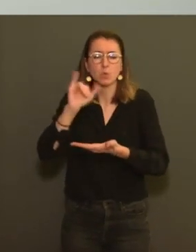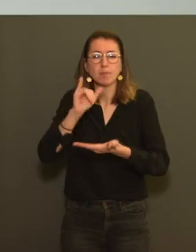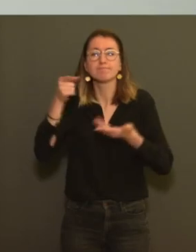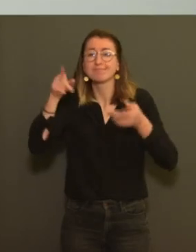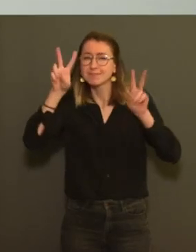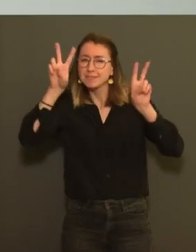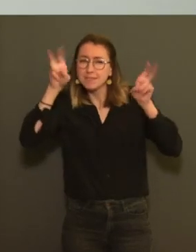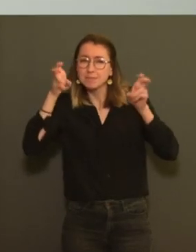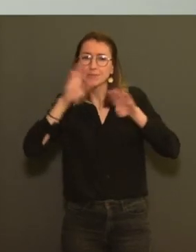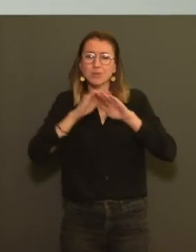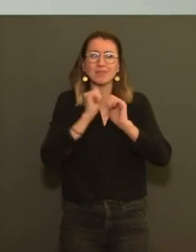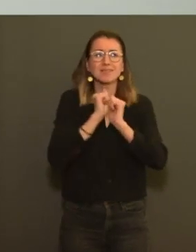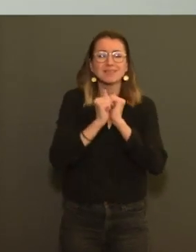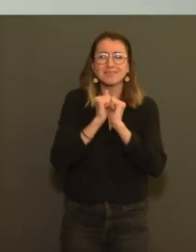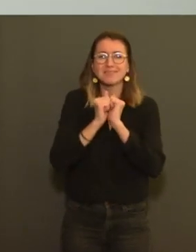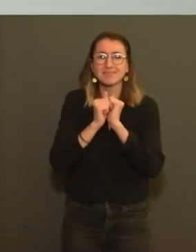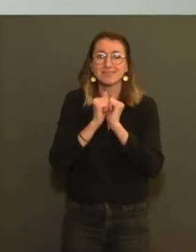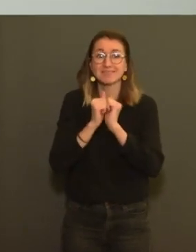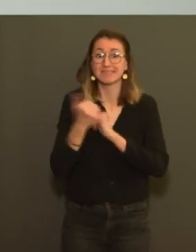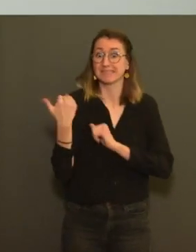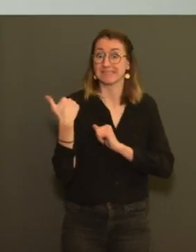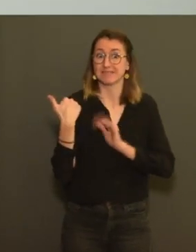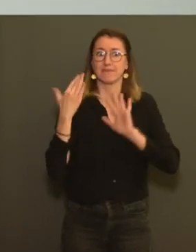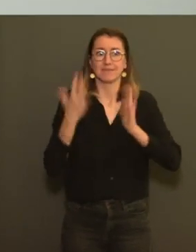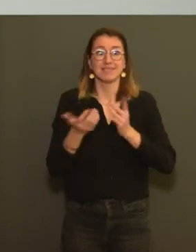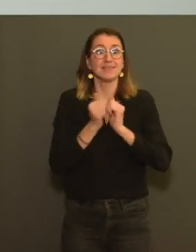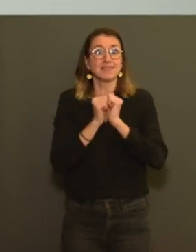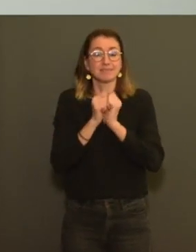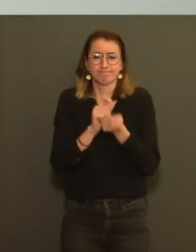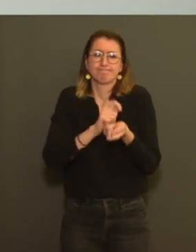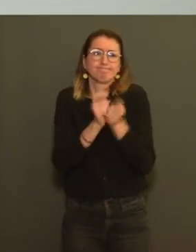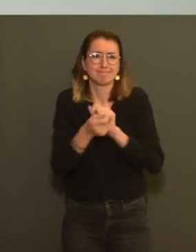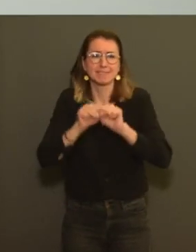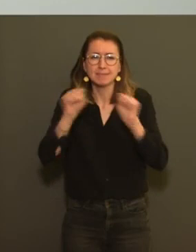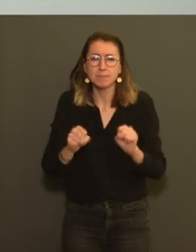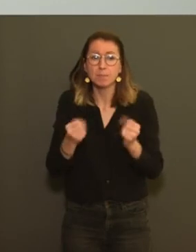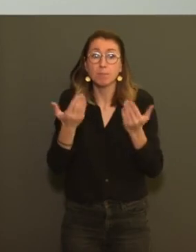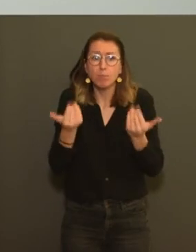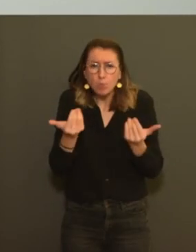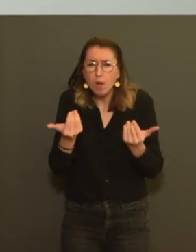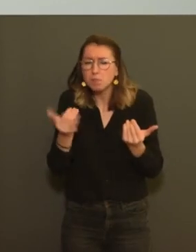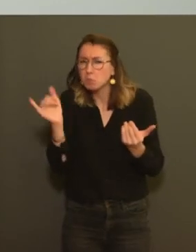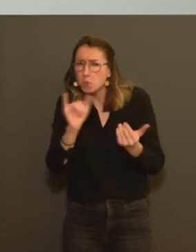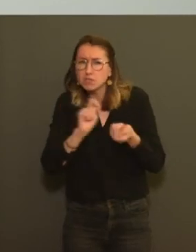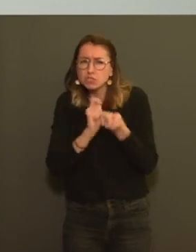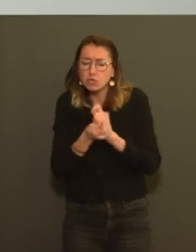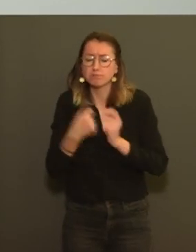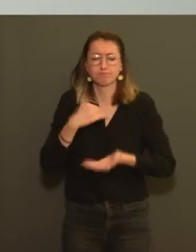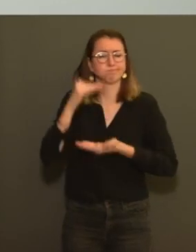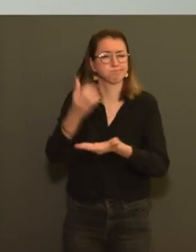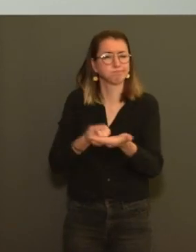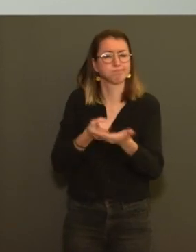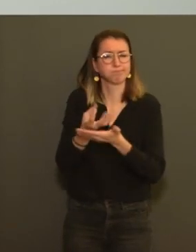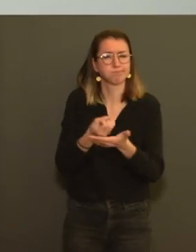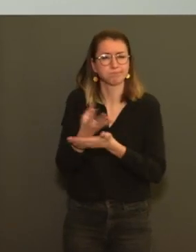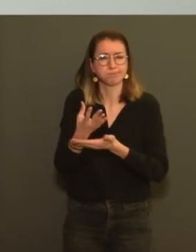système de testing vient d'être modifié dans notre pays. Vous avez sans doute entendu qu'à partir d'aujourd'hui, d'autres manières